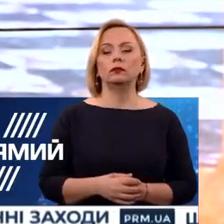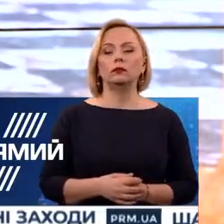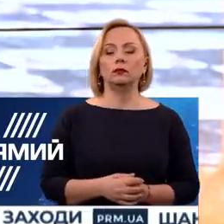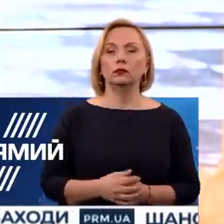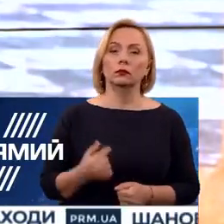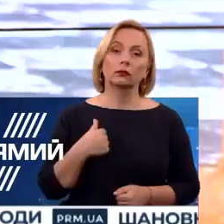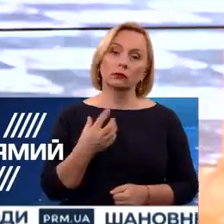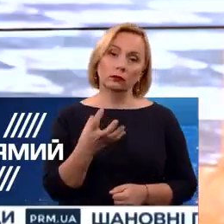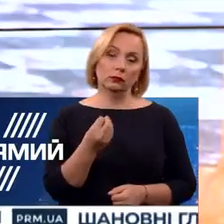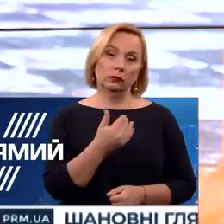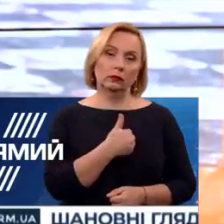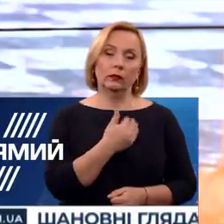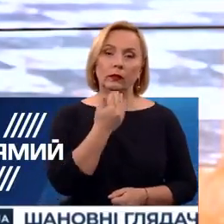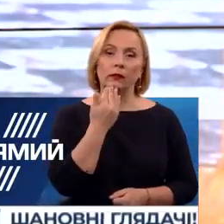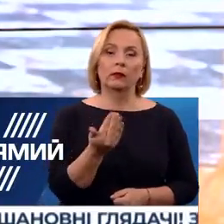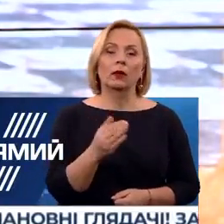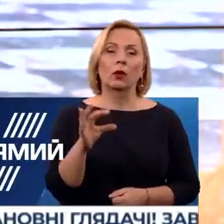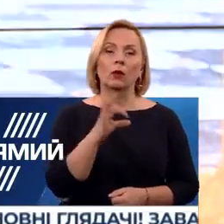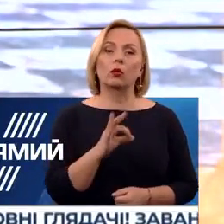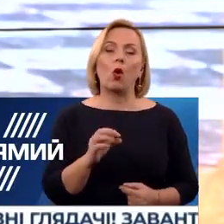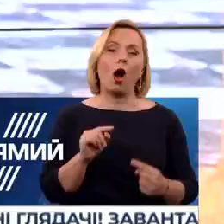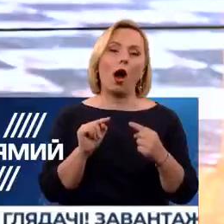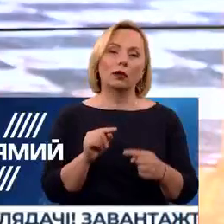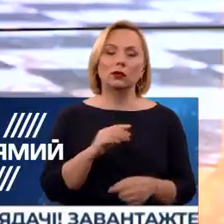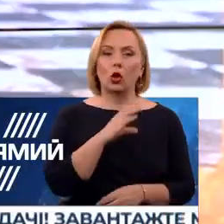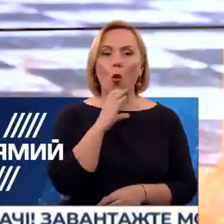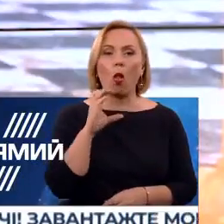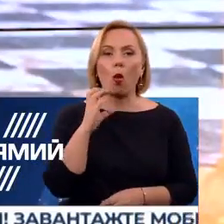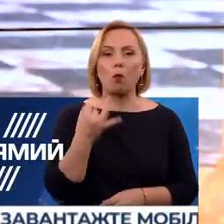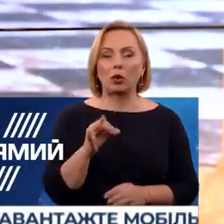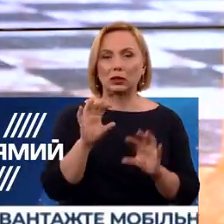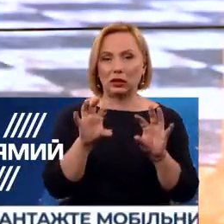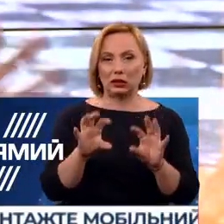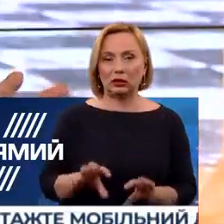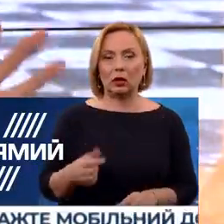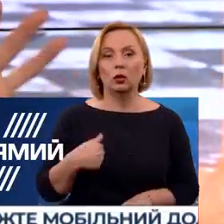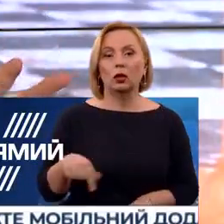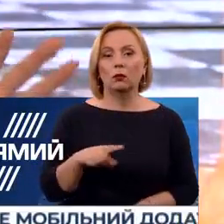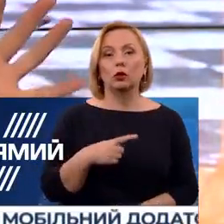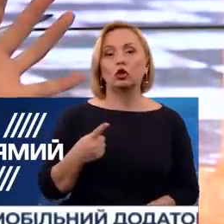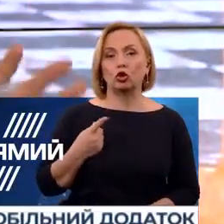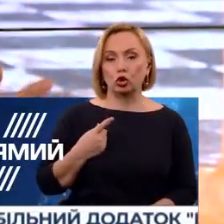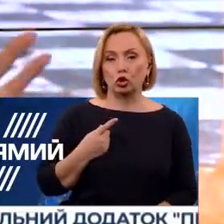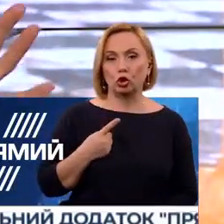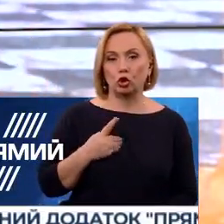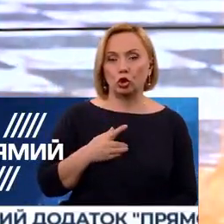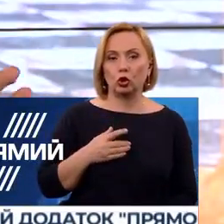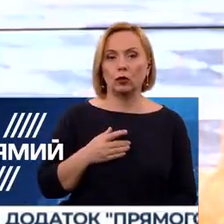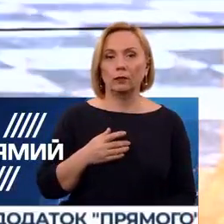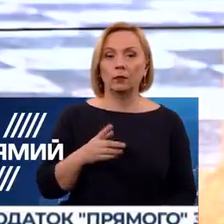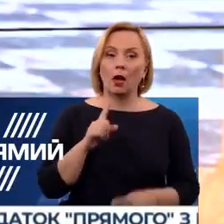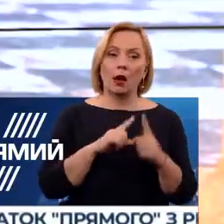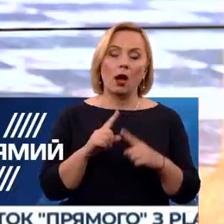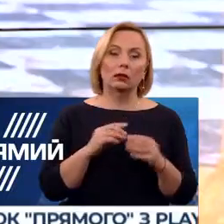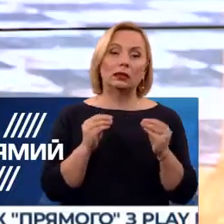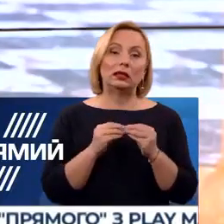запитати у вас про цей антиколомойський законопроект, на який ми чекаємо, ну, за останню інформацію, у Раді 10-го